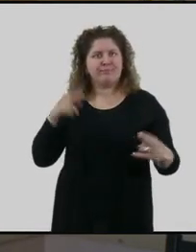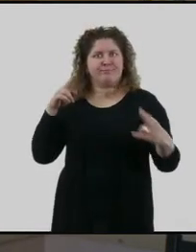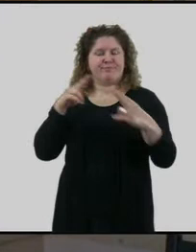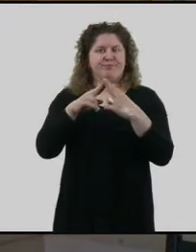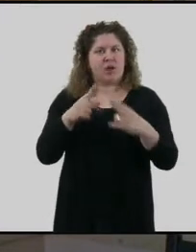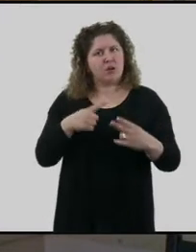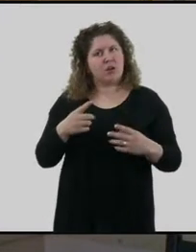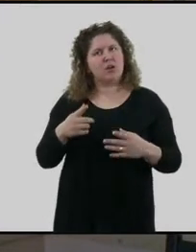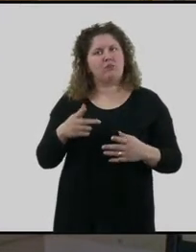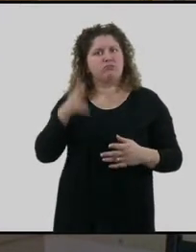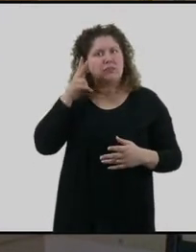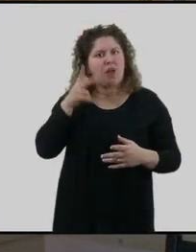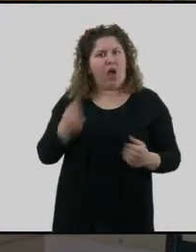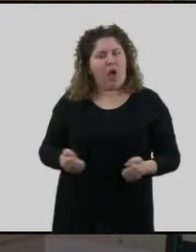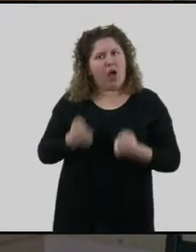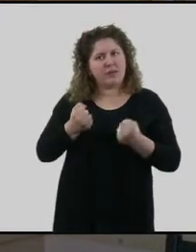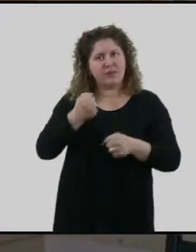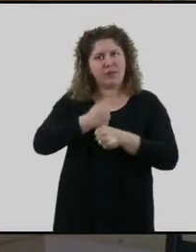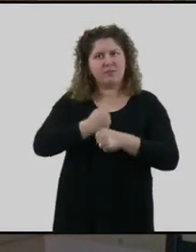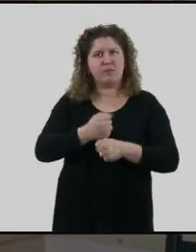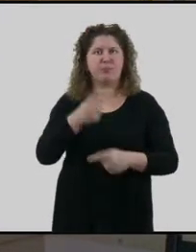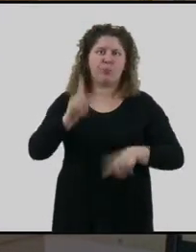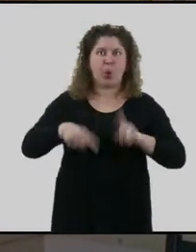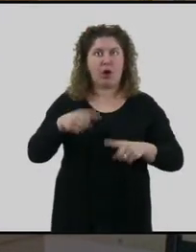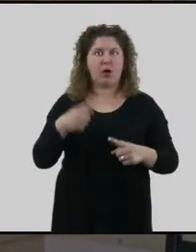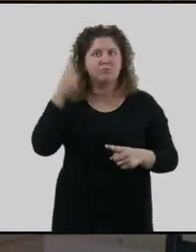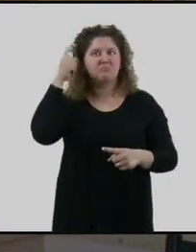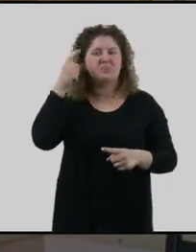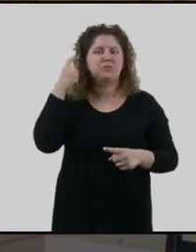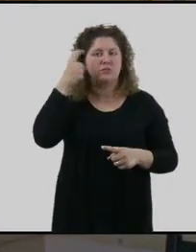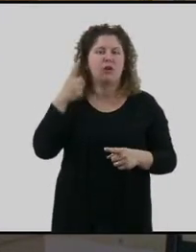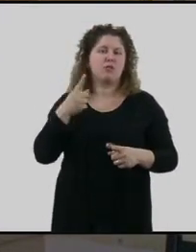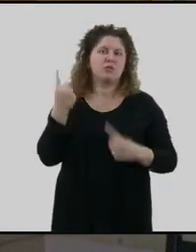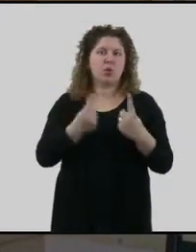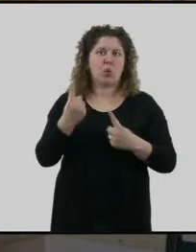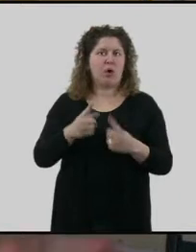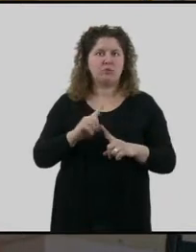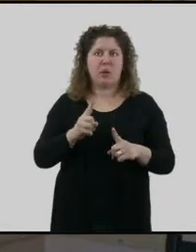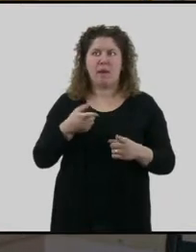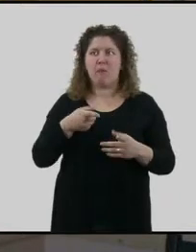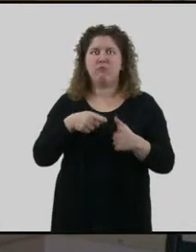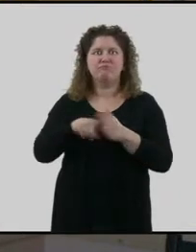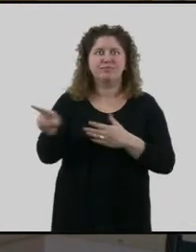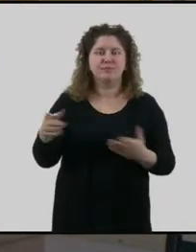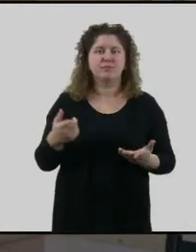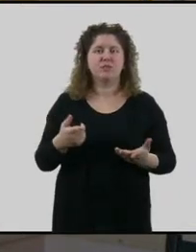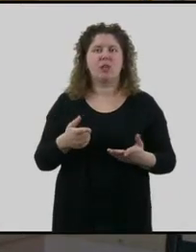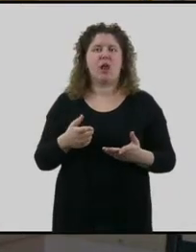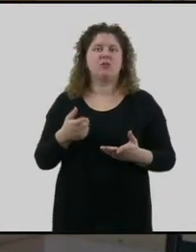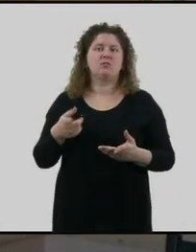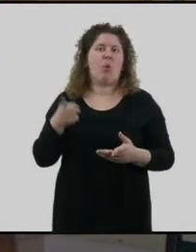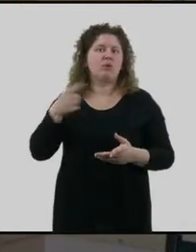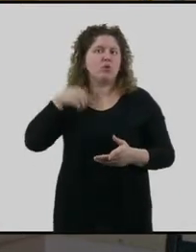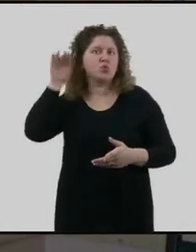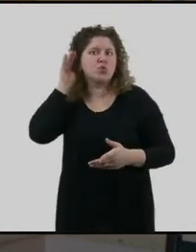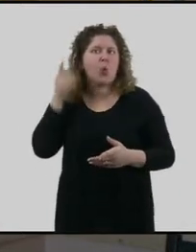dosta zahtjevnim poslovima. Neki puta se čini da je situacija beznadna i da nema pomoći i tu negdje mi vidimo svoju ulogu, čisto da